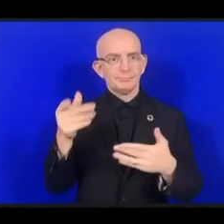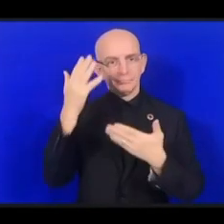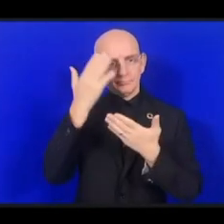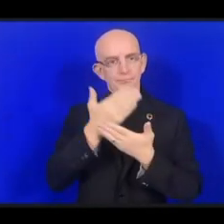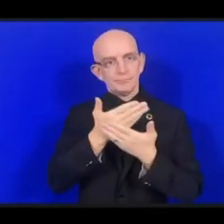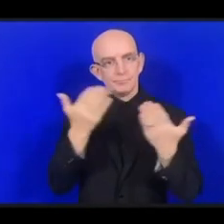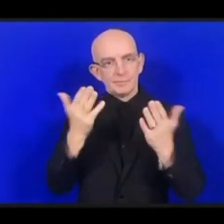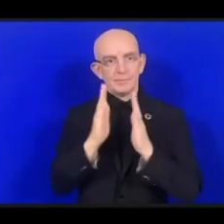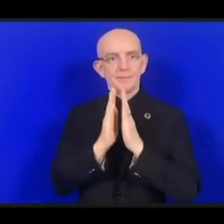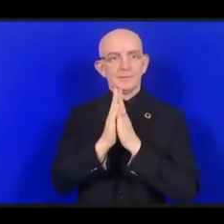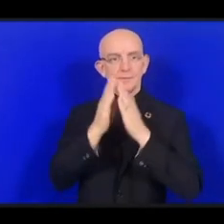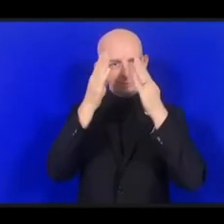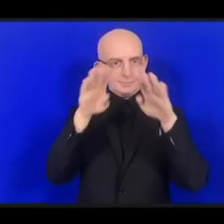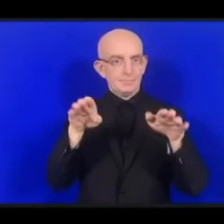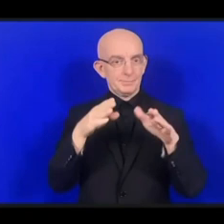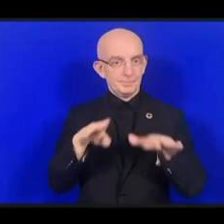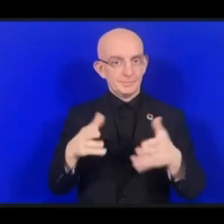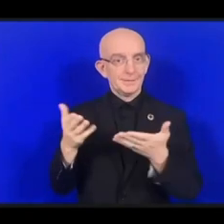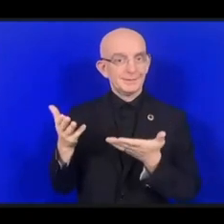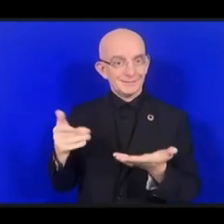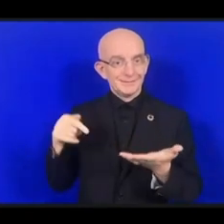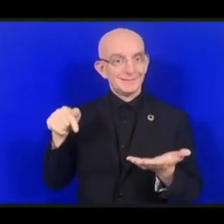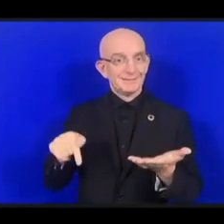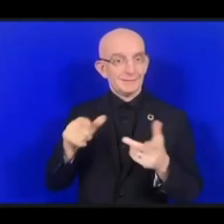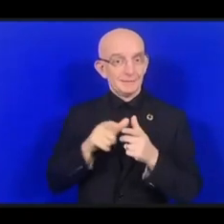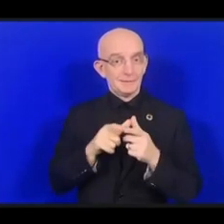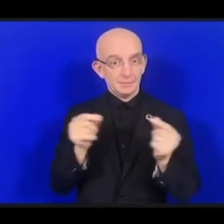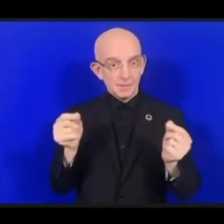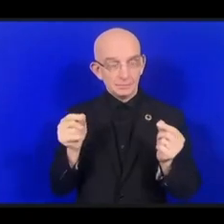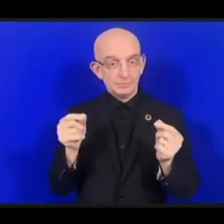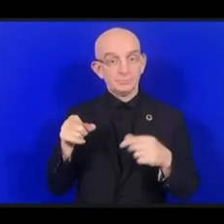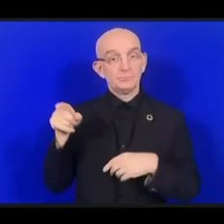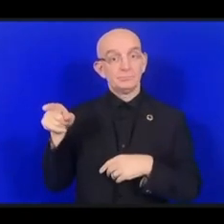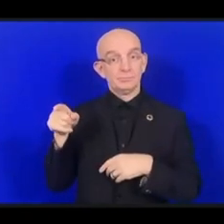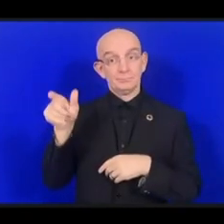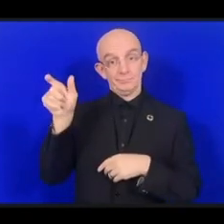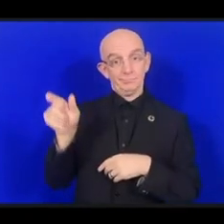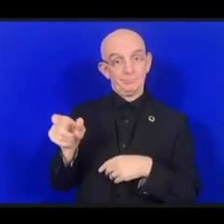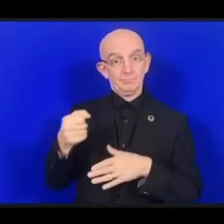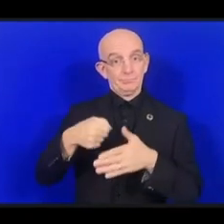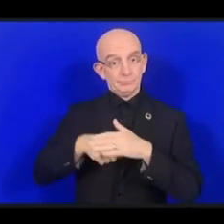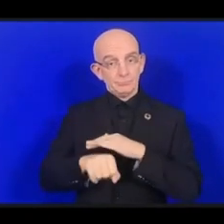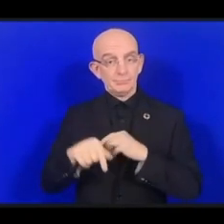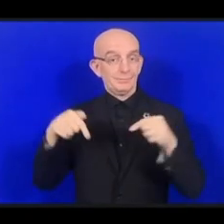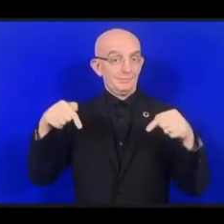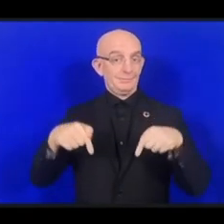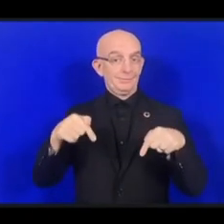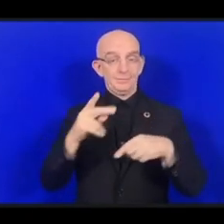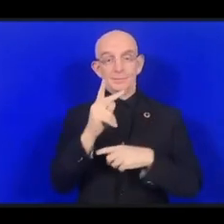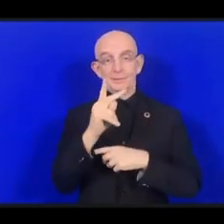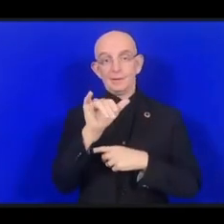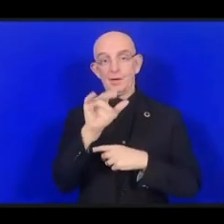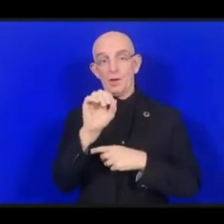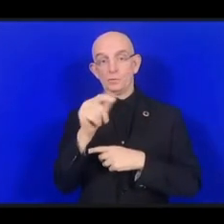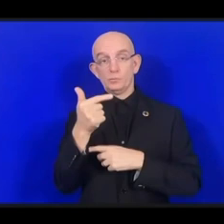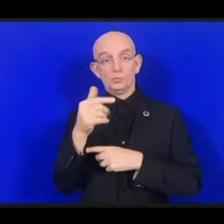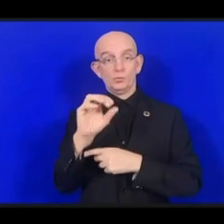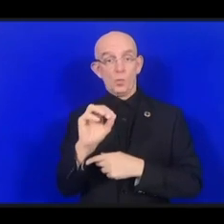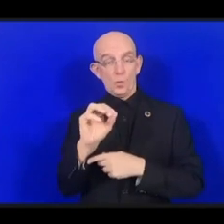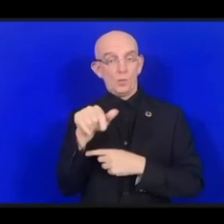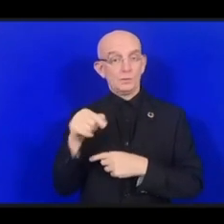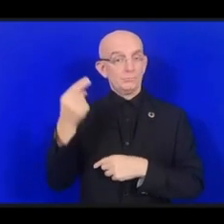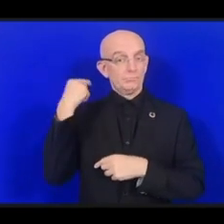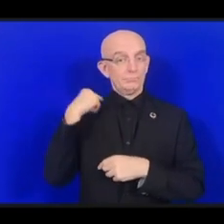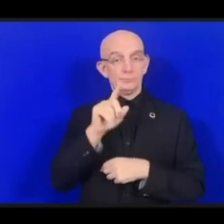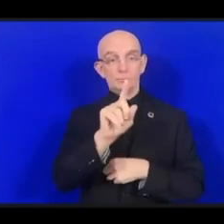1940 وبعد تخرجه من الجامعه في عام 1963 شغل مناصب مختلفه